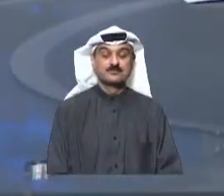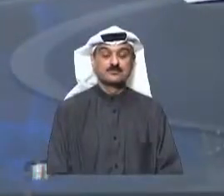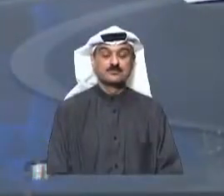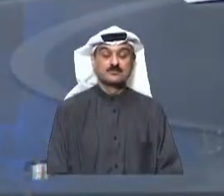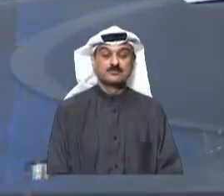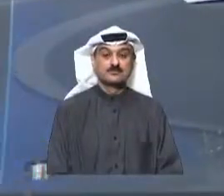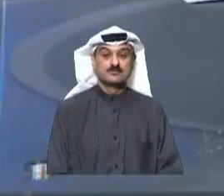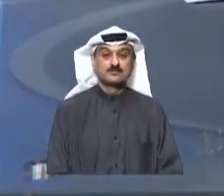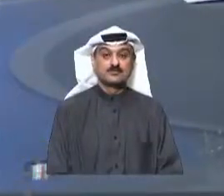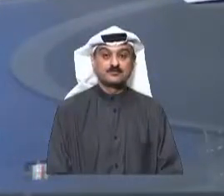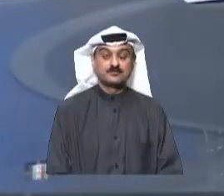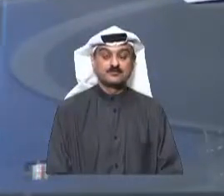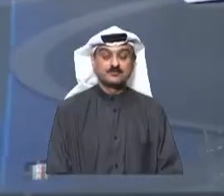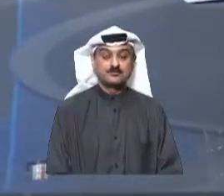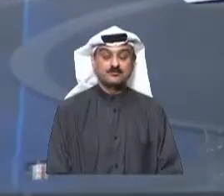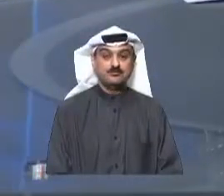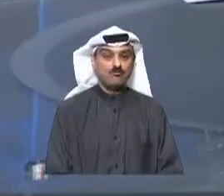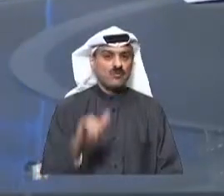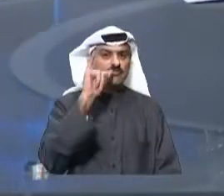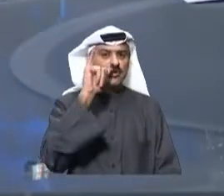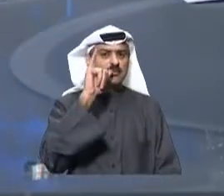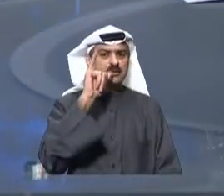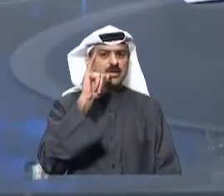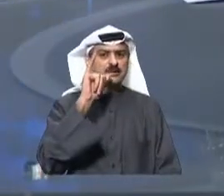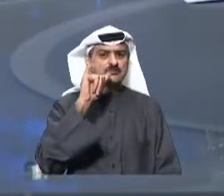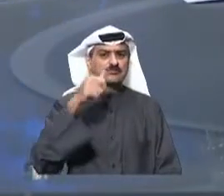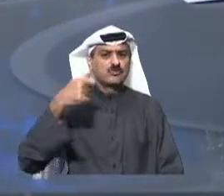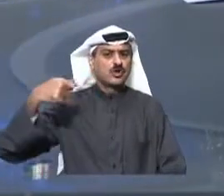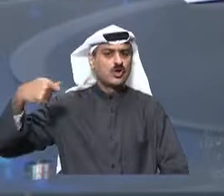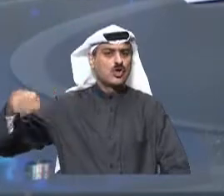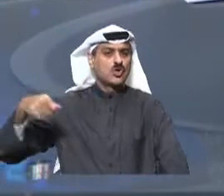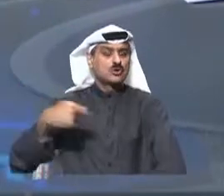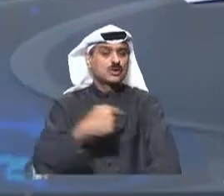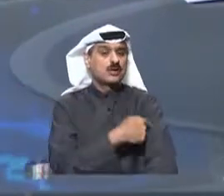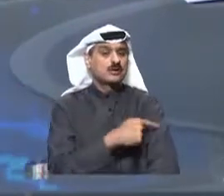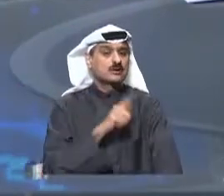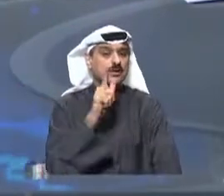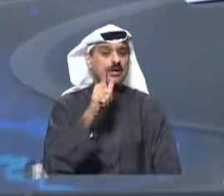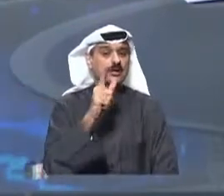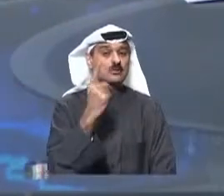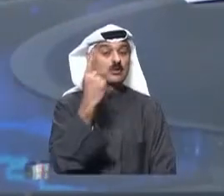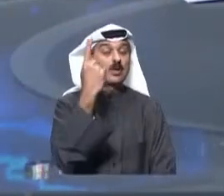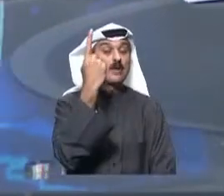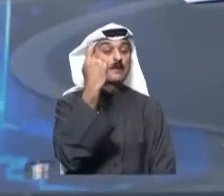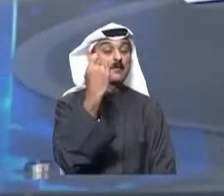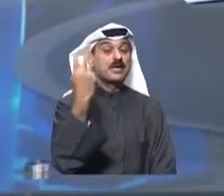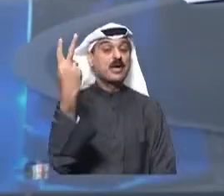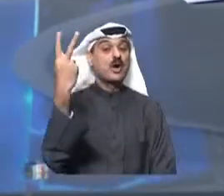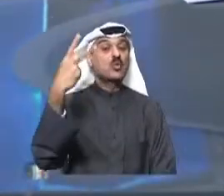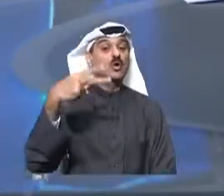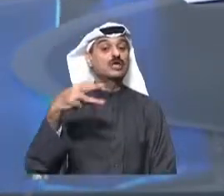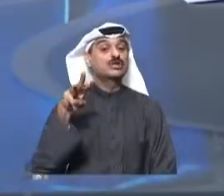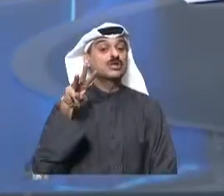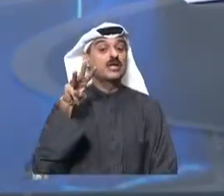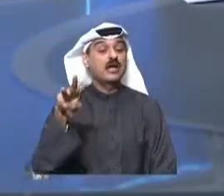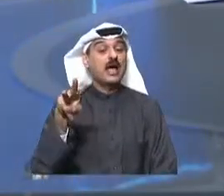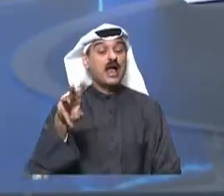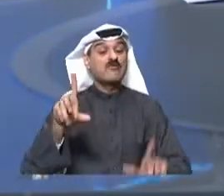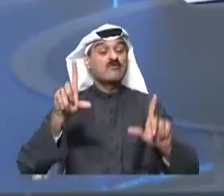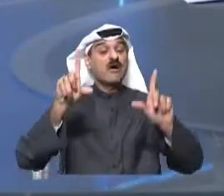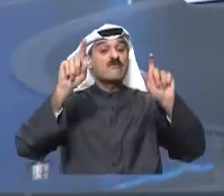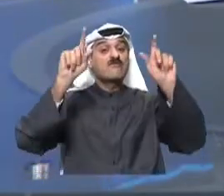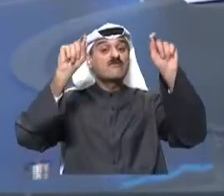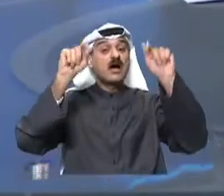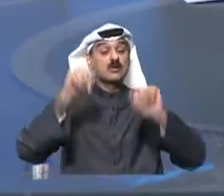أعلنت السلطات الصحية البريطانية تسجيل 120 ألف إصابة جديدة بفيروس كورونا، وهي أعلى